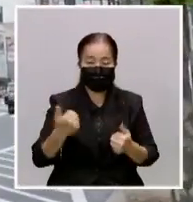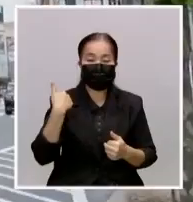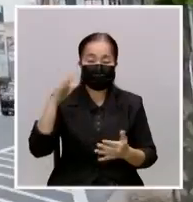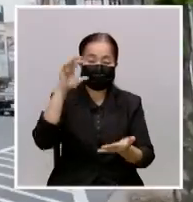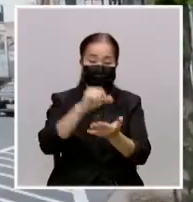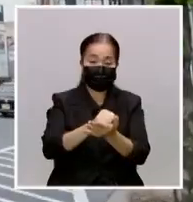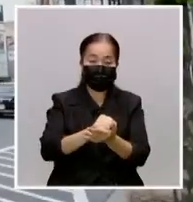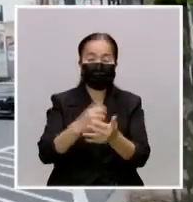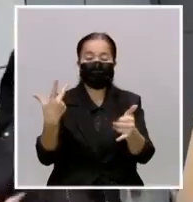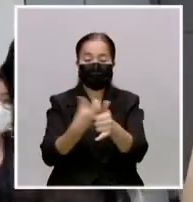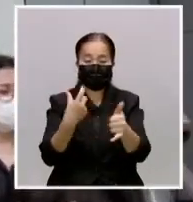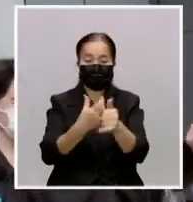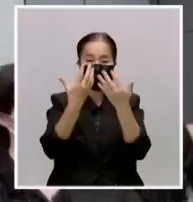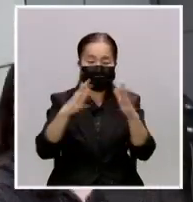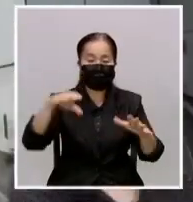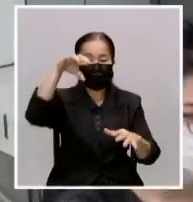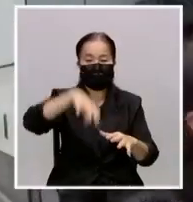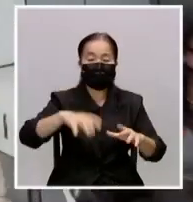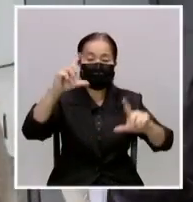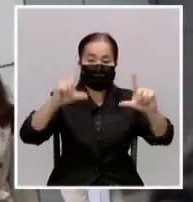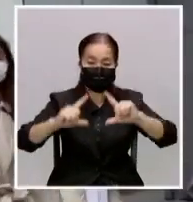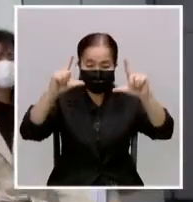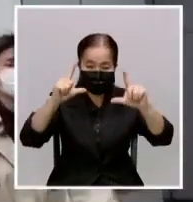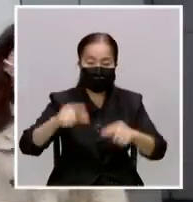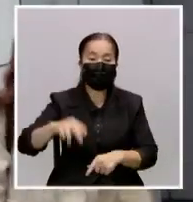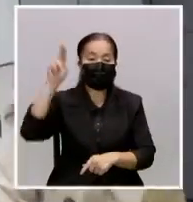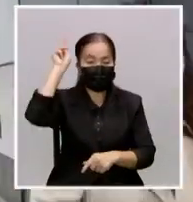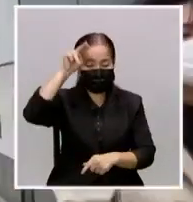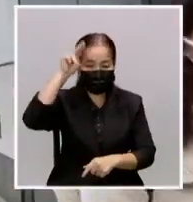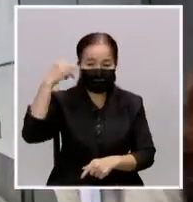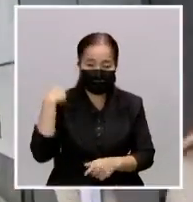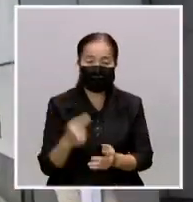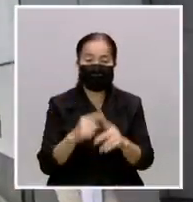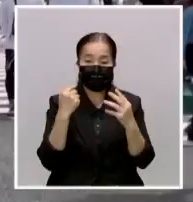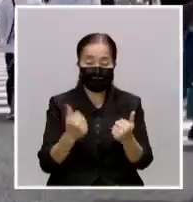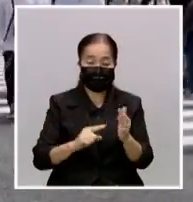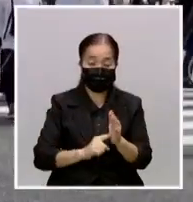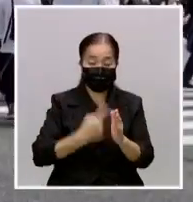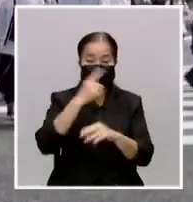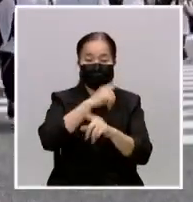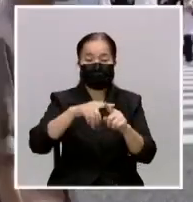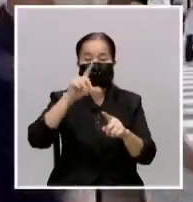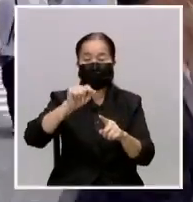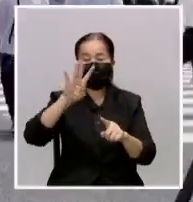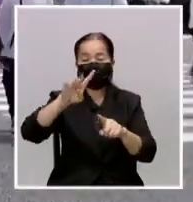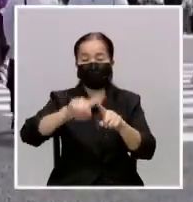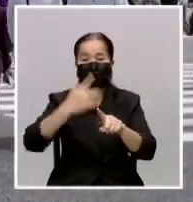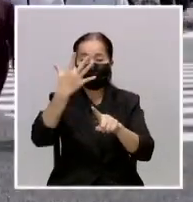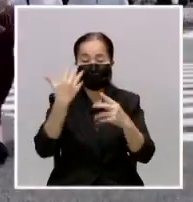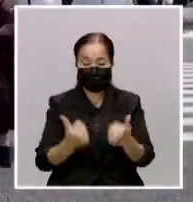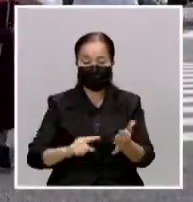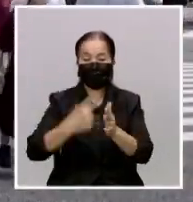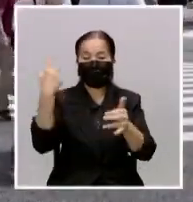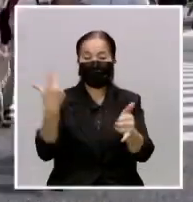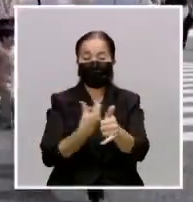คซีนขนาดใหญ่ในพื้นที่กรุงโตเกียวและจังหวัดโอซาก้าตั้งแต่วันนี้ก่อนที่จะเริ่มฉีดในวันที่24พฤษภาคมครับเมื่อวานนี้